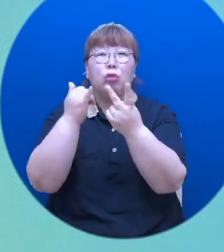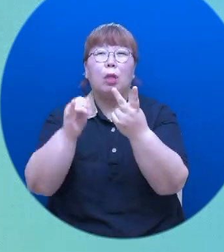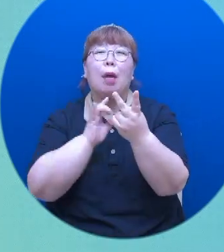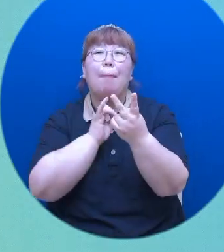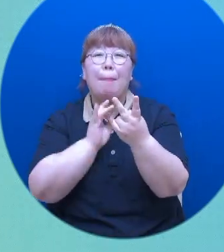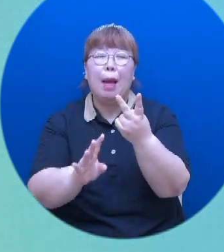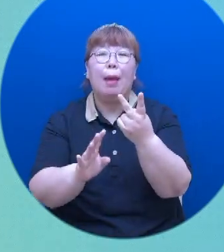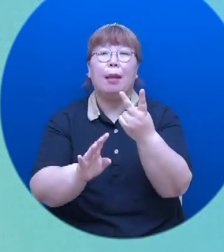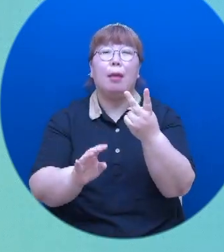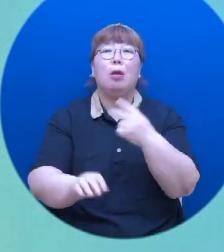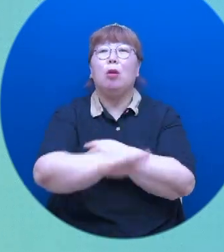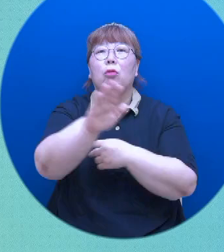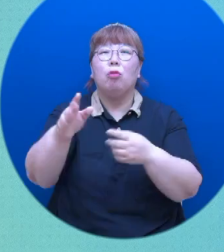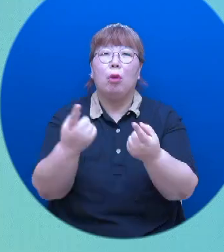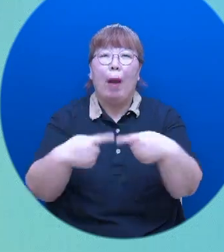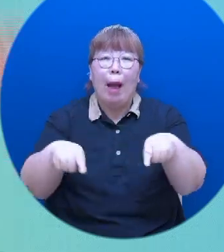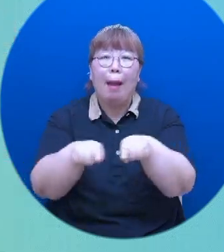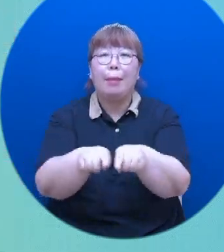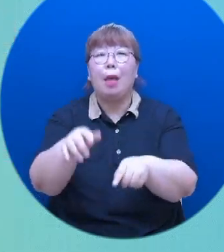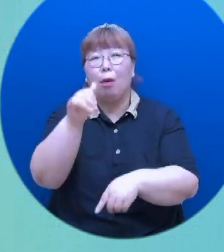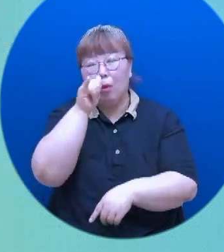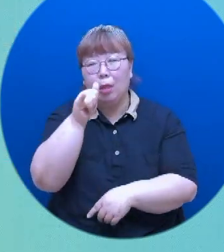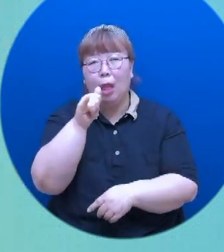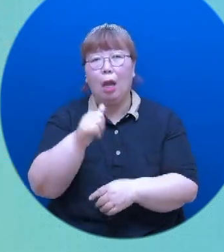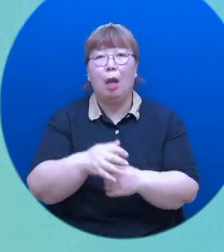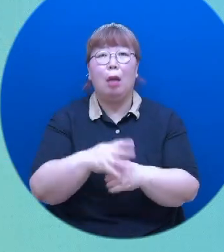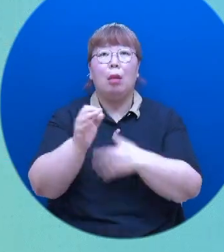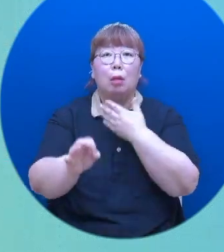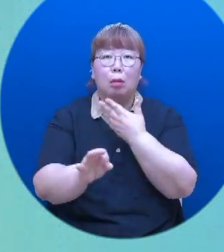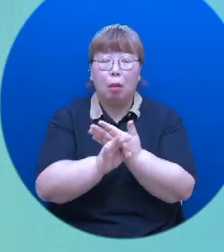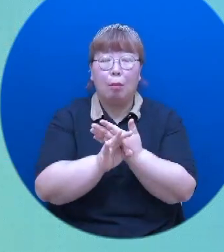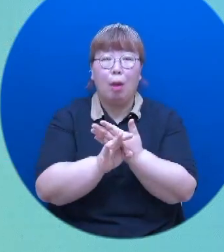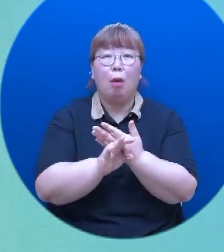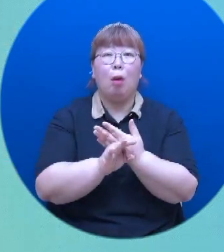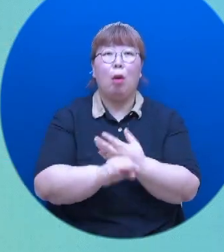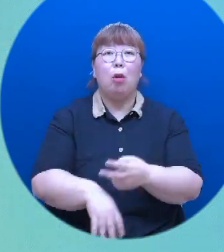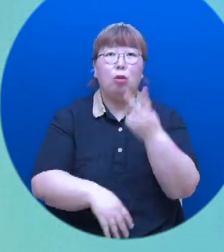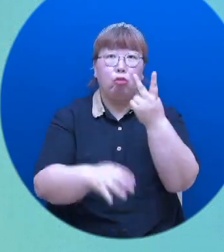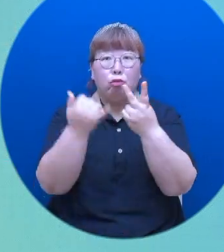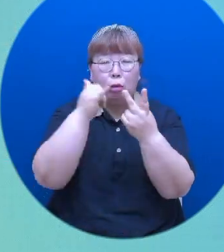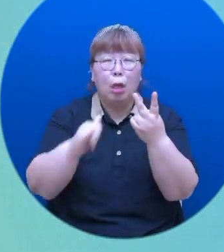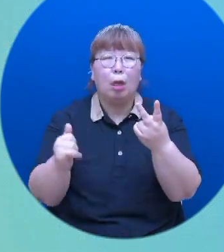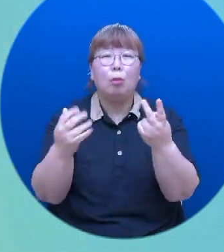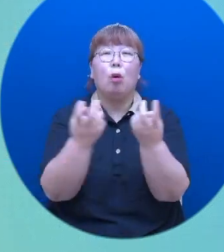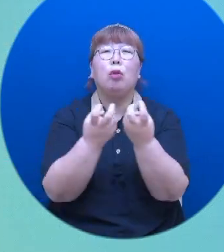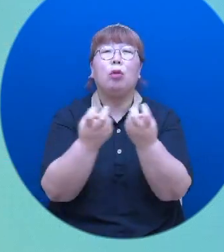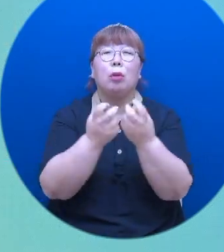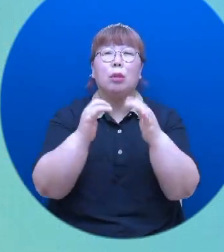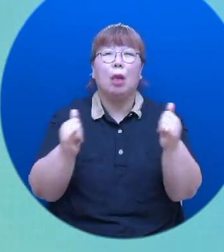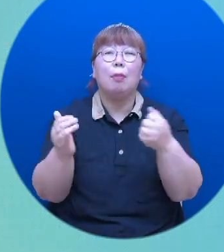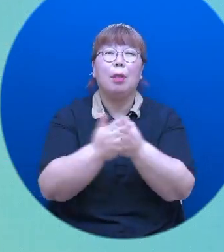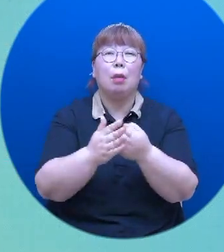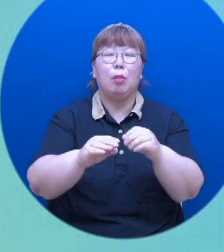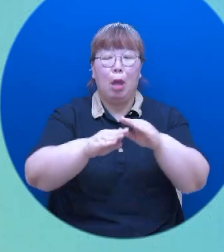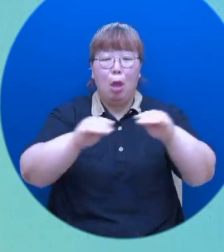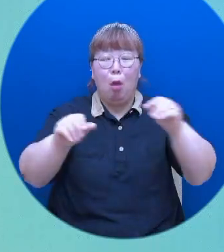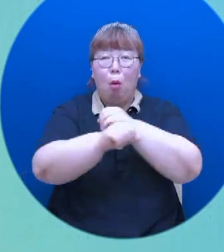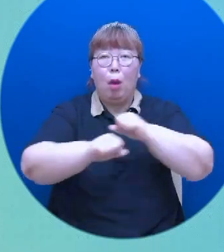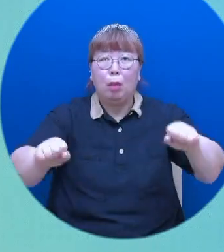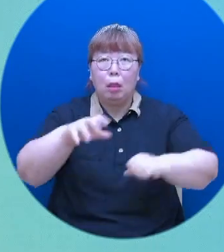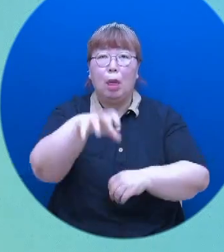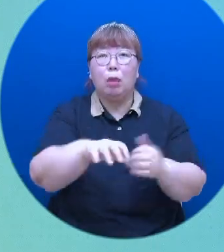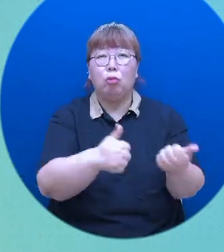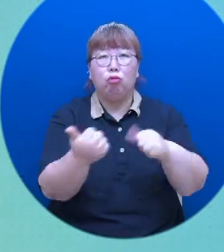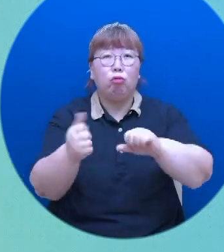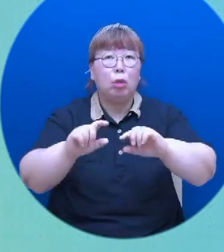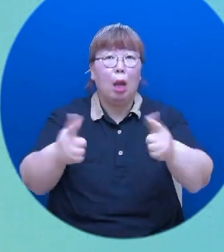여기까지 우리와 함께 하고 있구나. 그렇다면 여호수아 갈렙은 어떤 인물이기에 광야에 죽지 아니하고 여기까지 함께